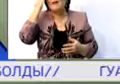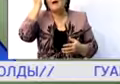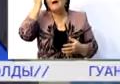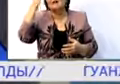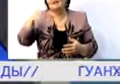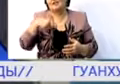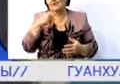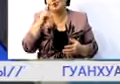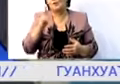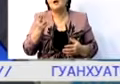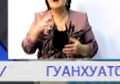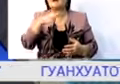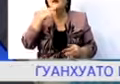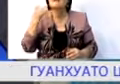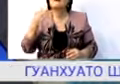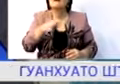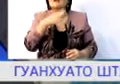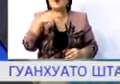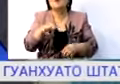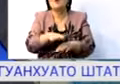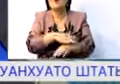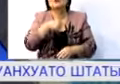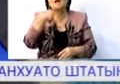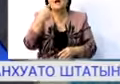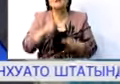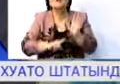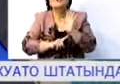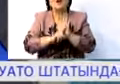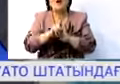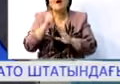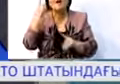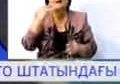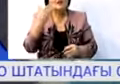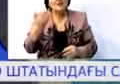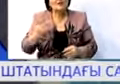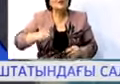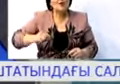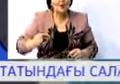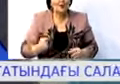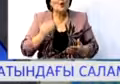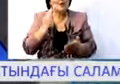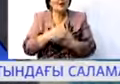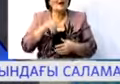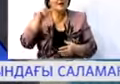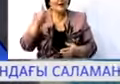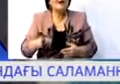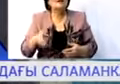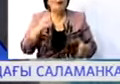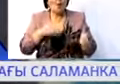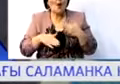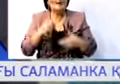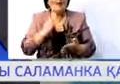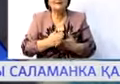ойлаймын Құлахметтің. Талай, талай, жақсы өлең шығарасың, сендей дос барына адам